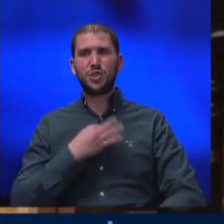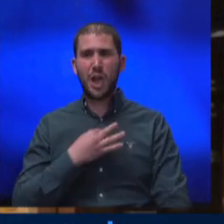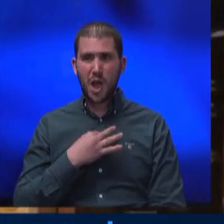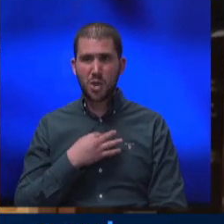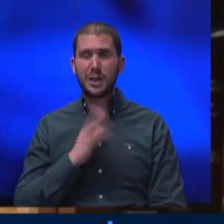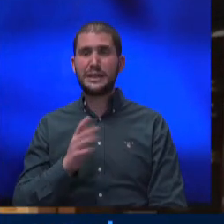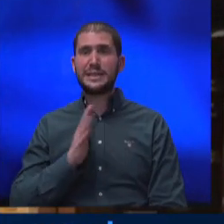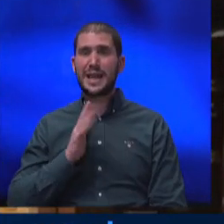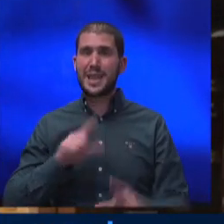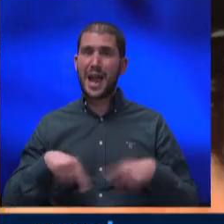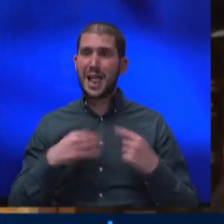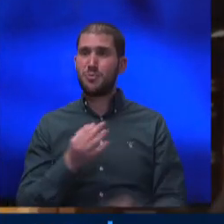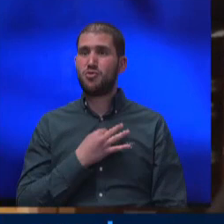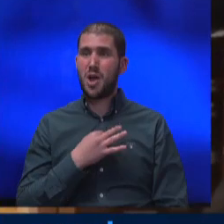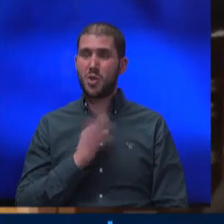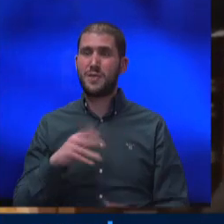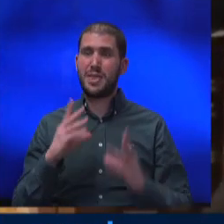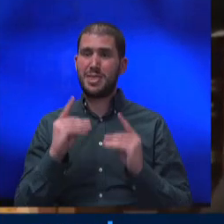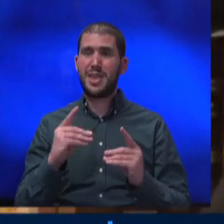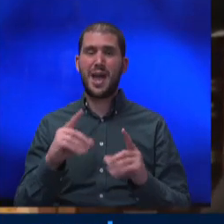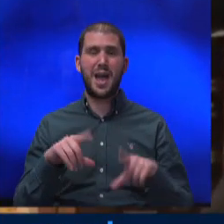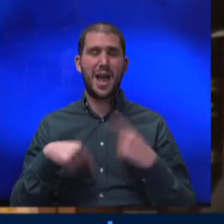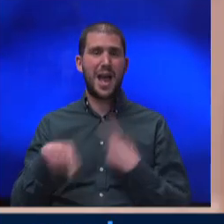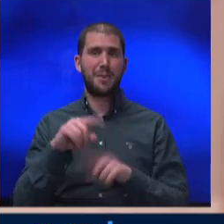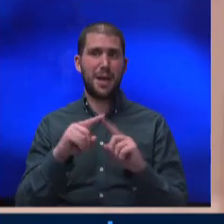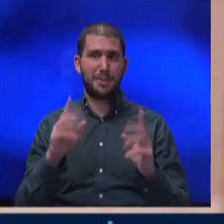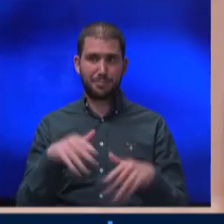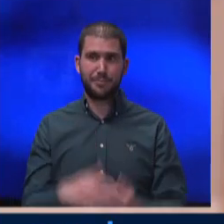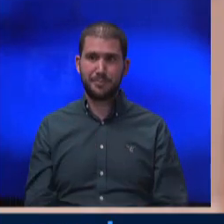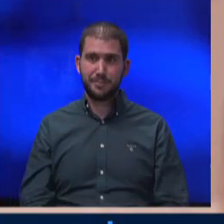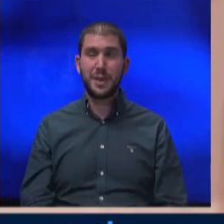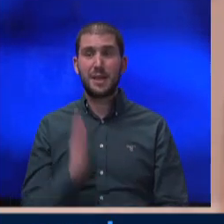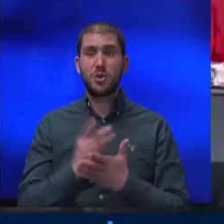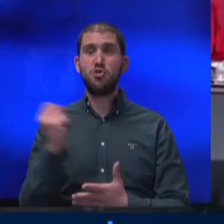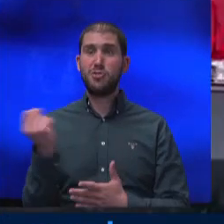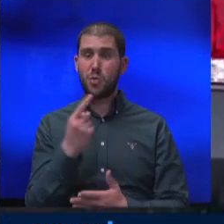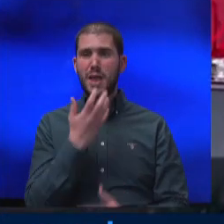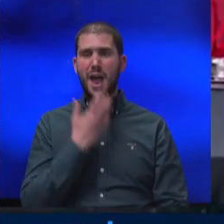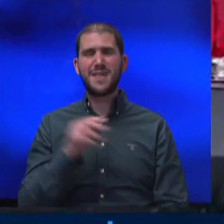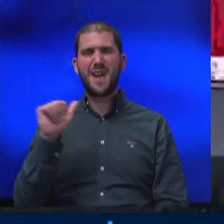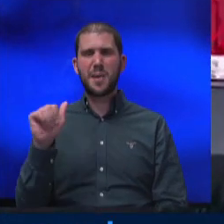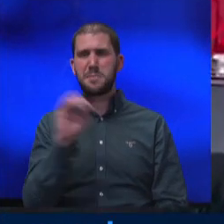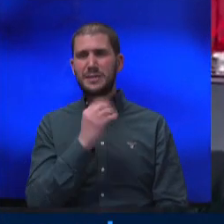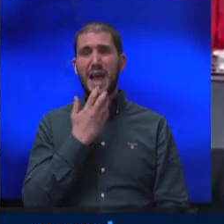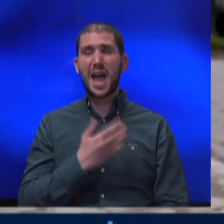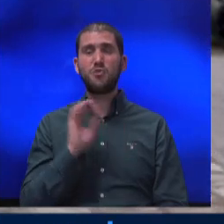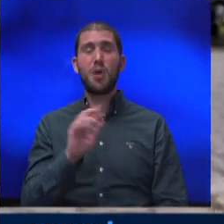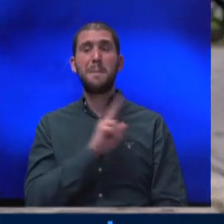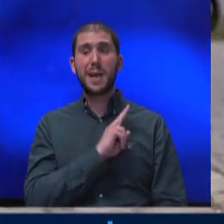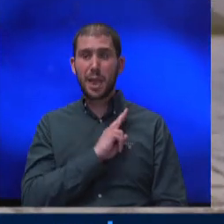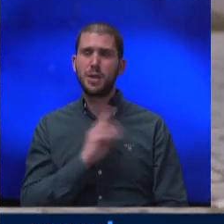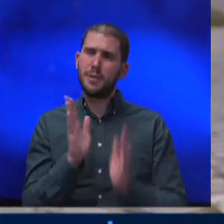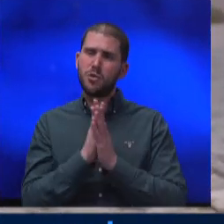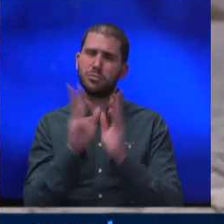was danger to our lives and through us to others. כבר שבועות שהרב אפרים מירוויס, הרב הראשי של בריטניה, קורא לעצור